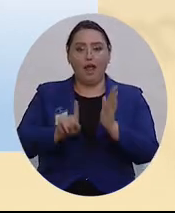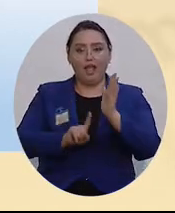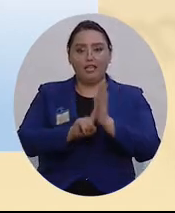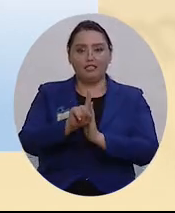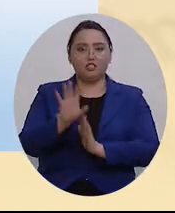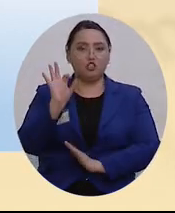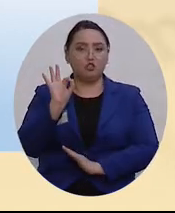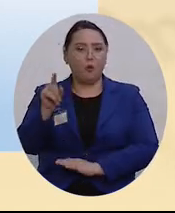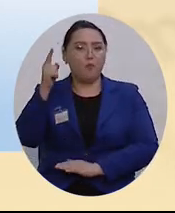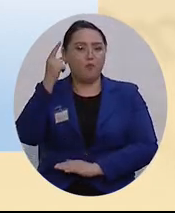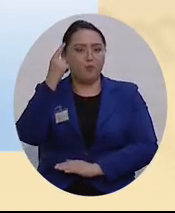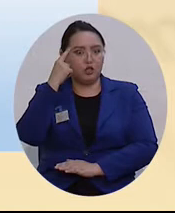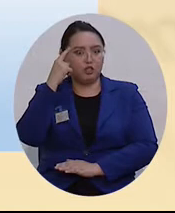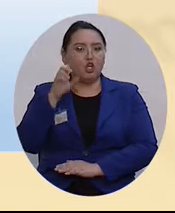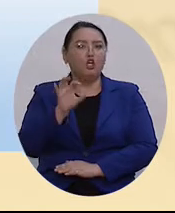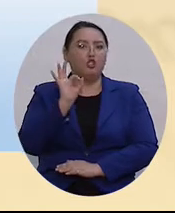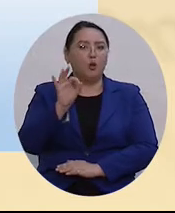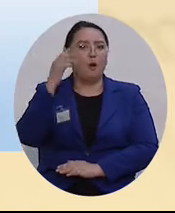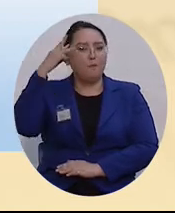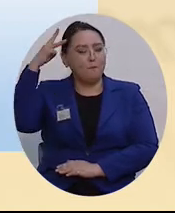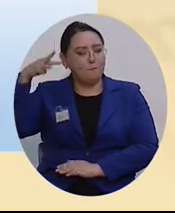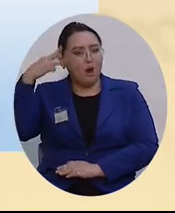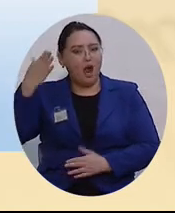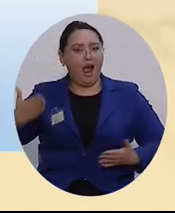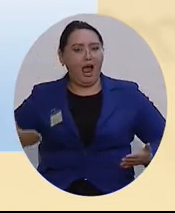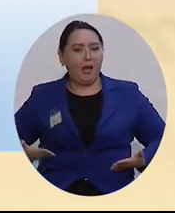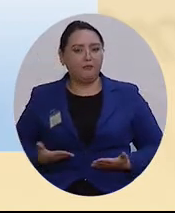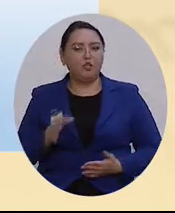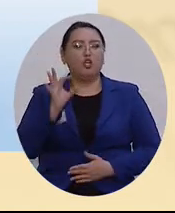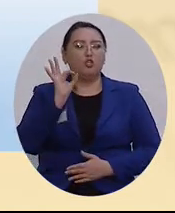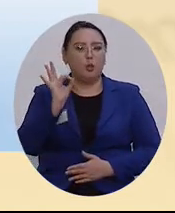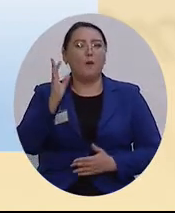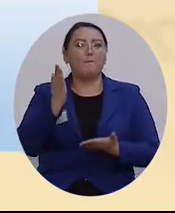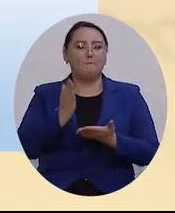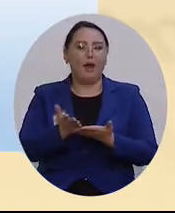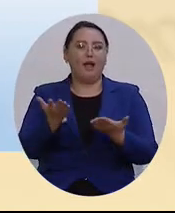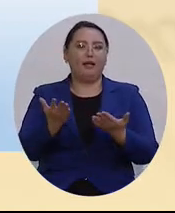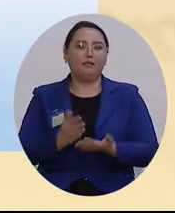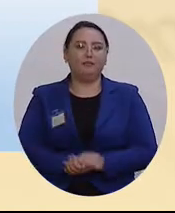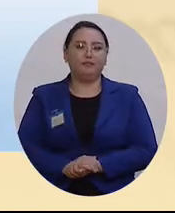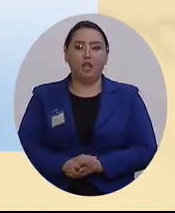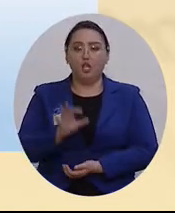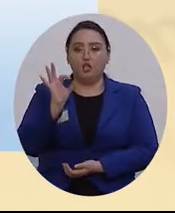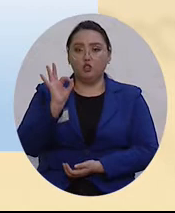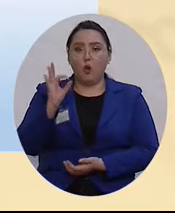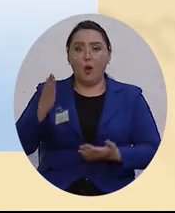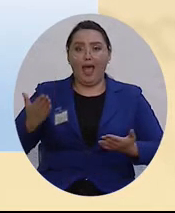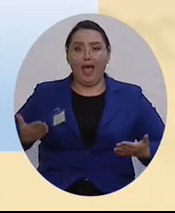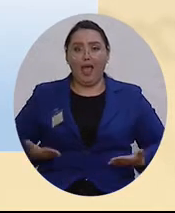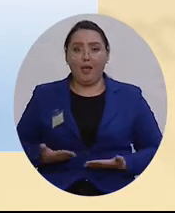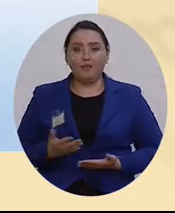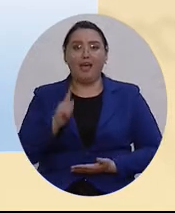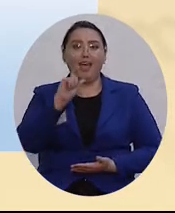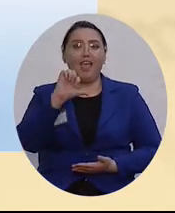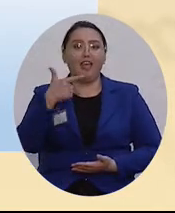зөв бодсон, зөв мөрөөдсөн амьдрал зөв болё. Зөв амьдрах хэрэг